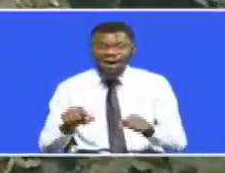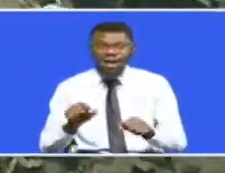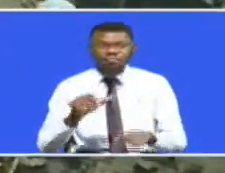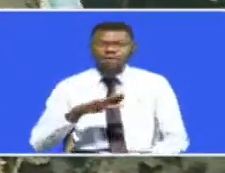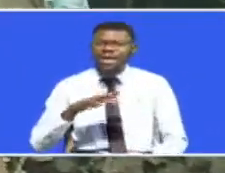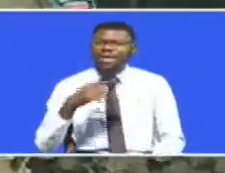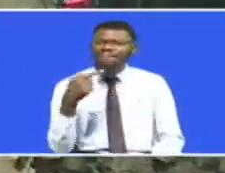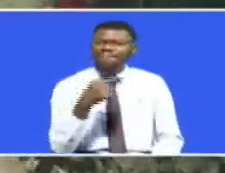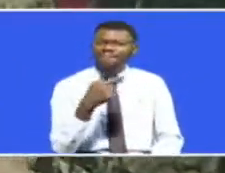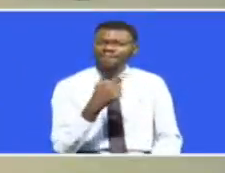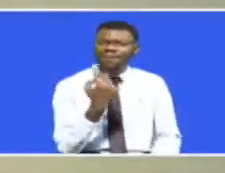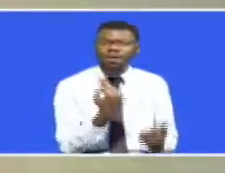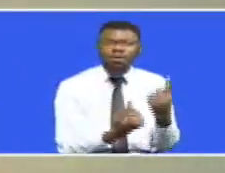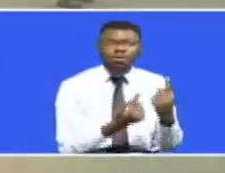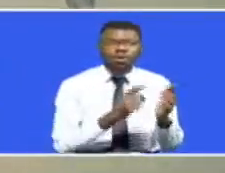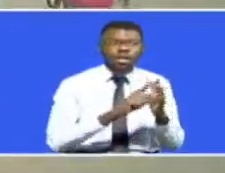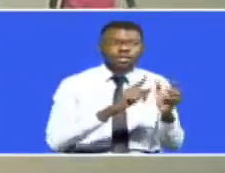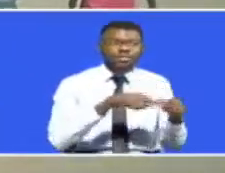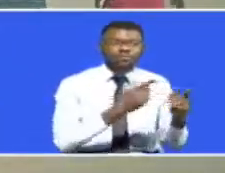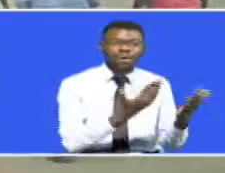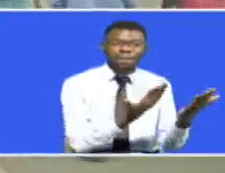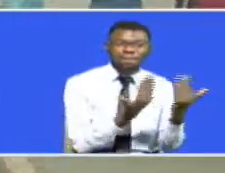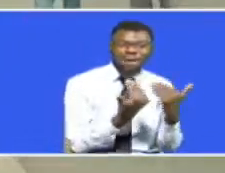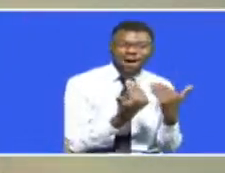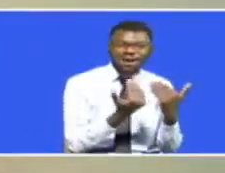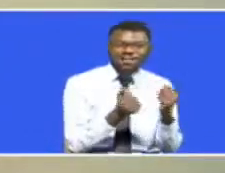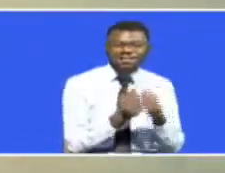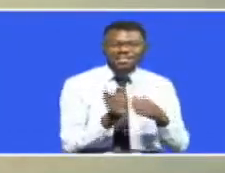and comes back in about 10 minutes.